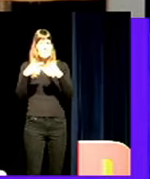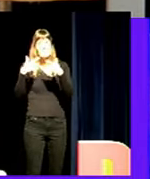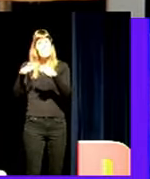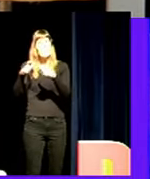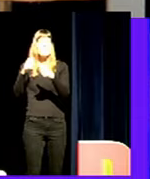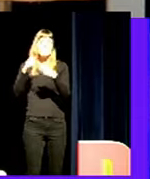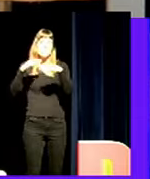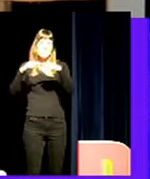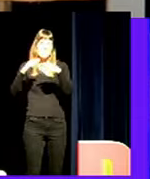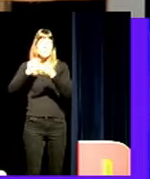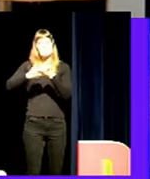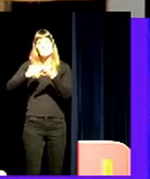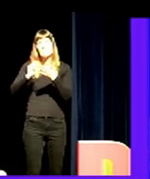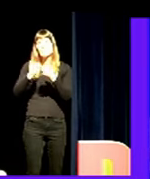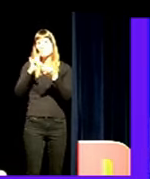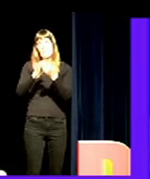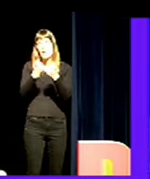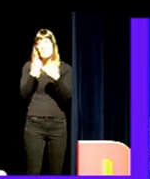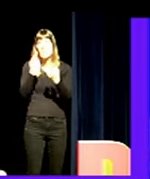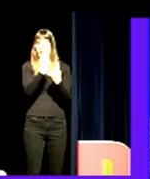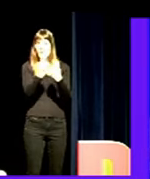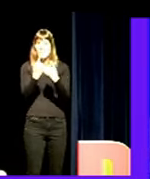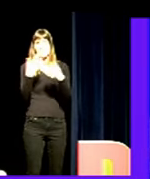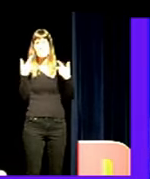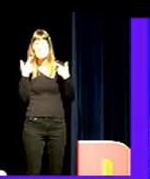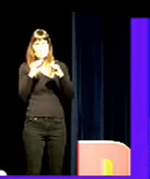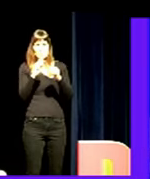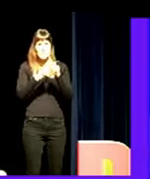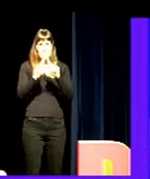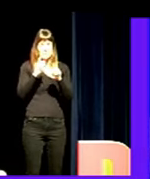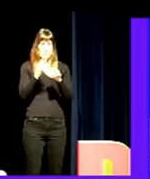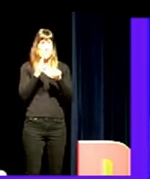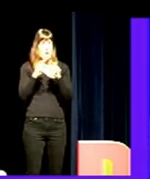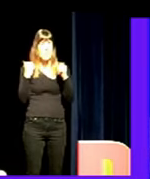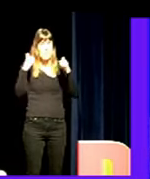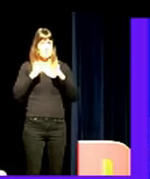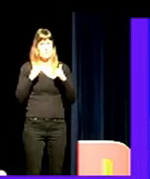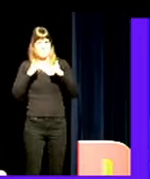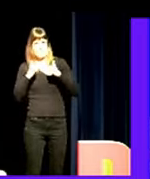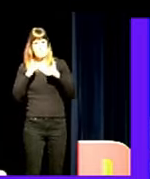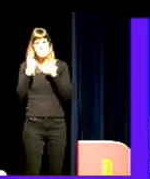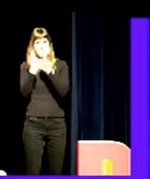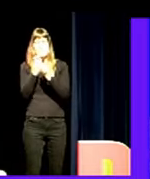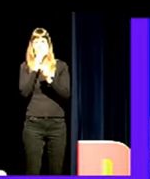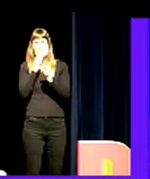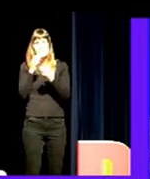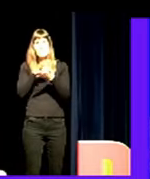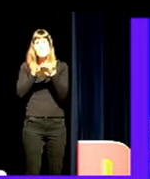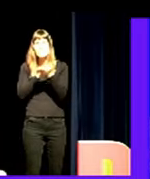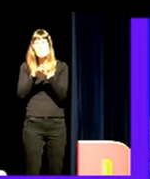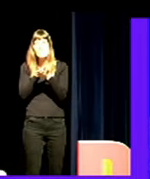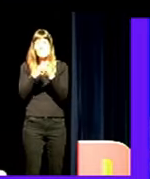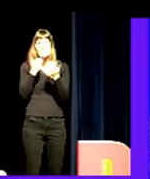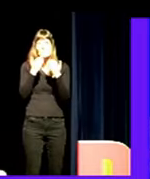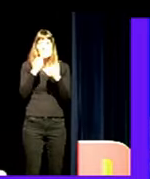ipiniko dugu hori motxila horretan, baldin eta ez da, gaudela espazio oso zabal batean hitz egiten, eta gainera non dauden